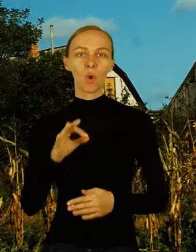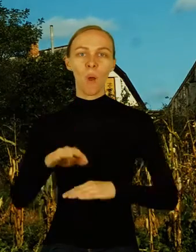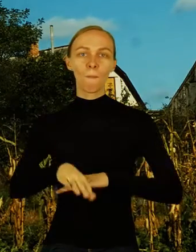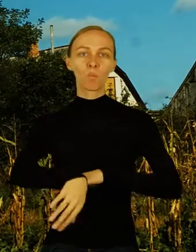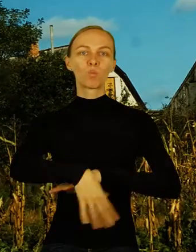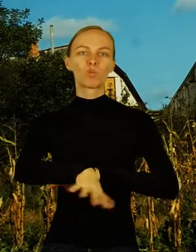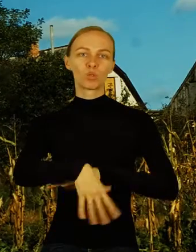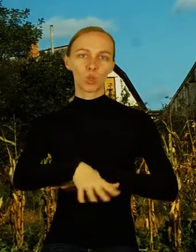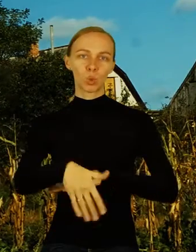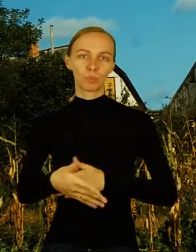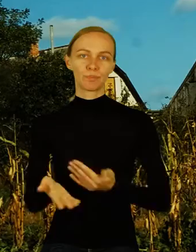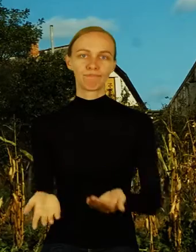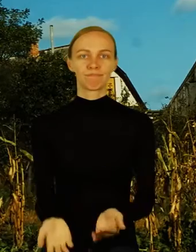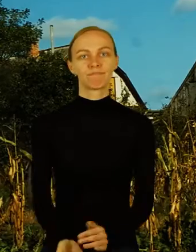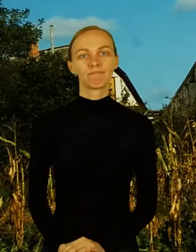Перший вірш про простоту.